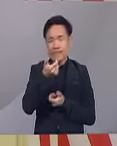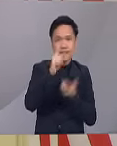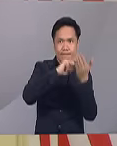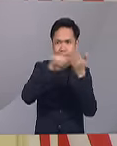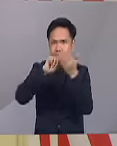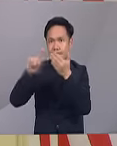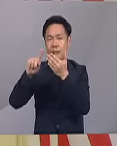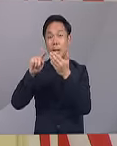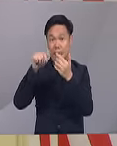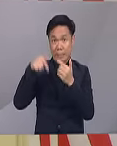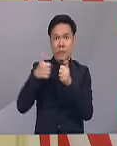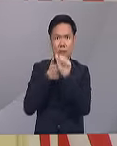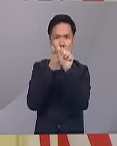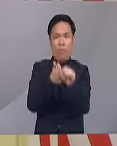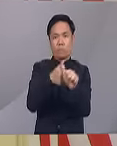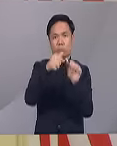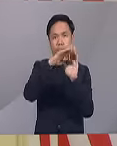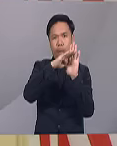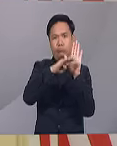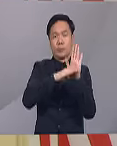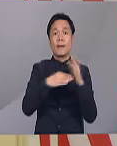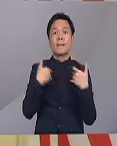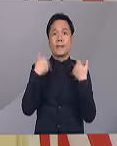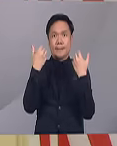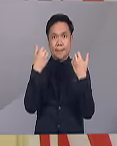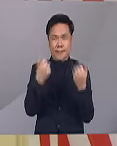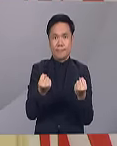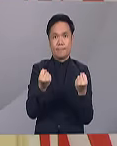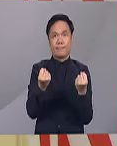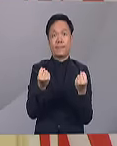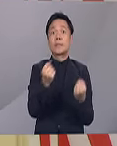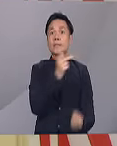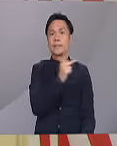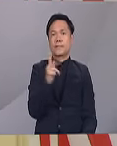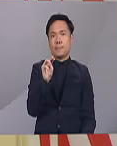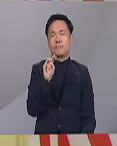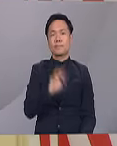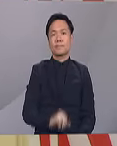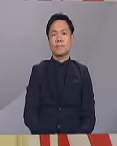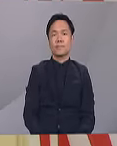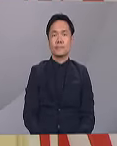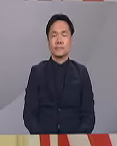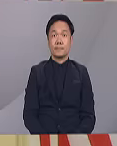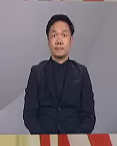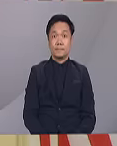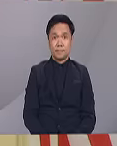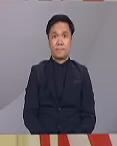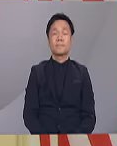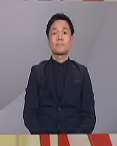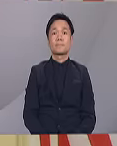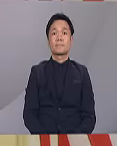ianya mematuhi protokol kesihatan yang ditetapkan oleh Kementerian Kesihatan. Kita